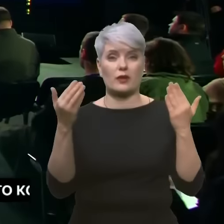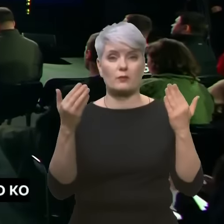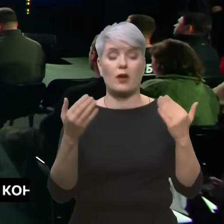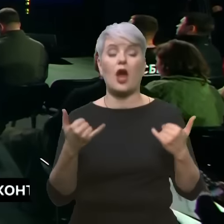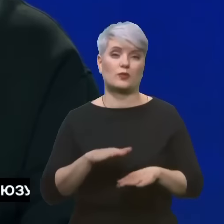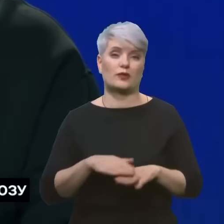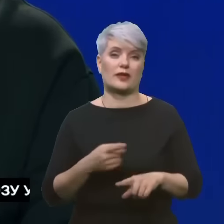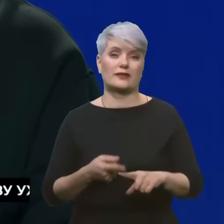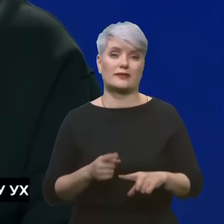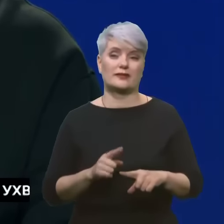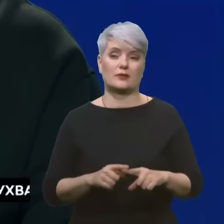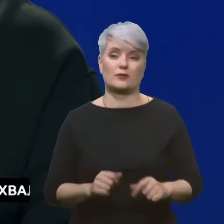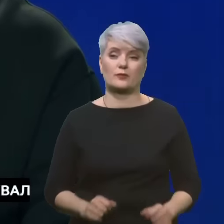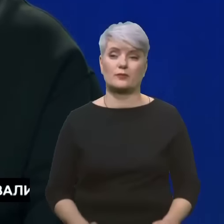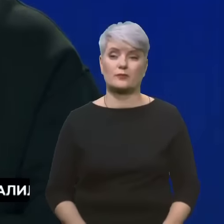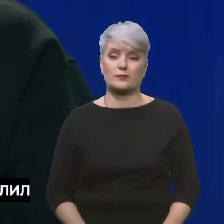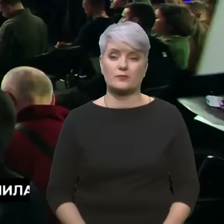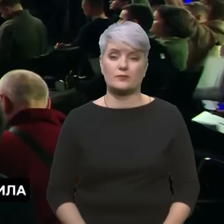немає достатньої...